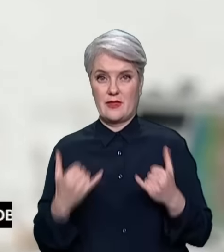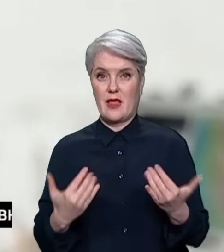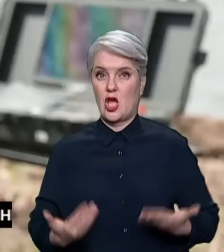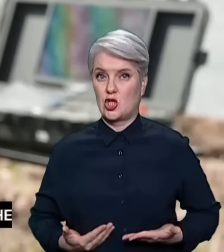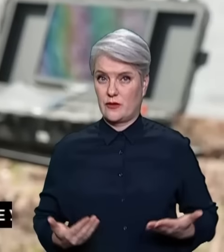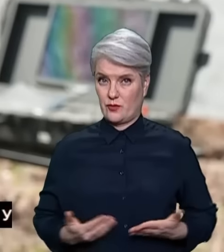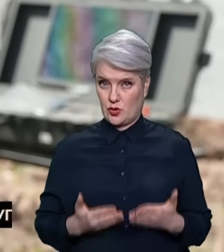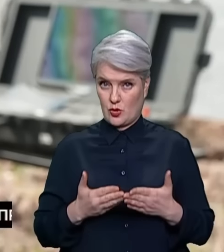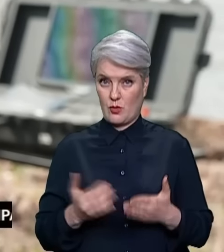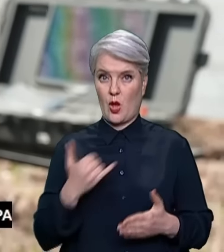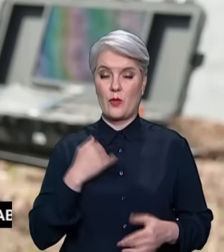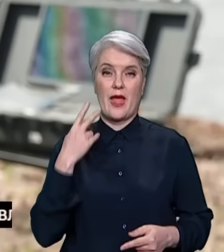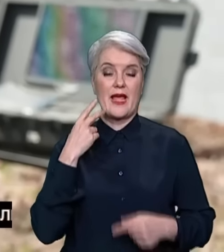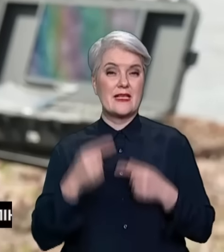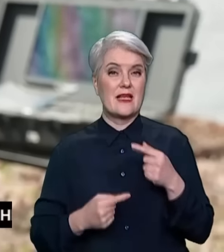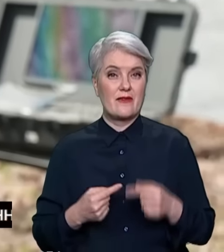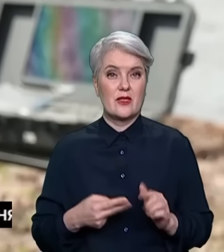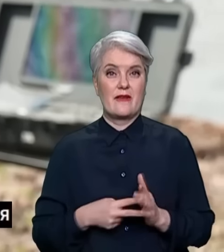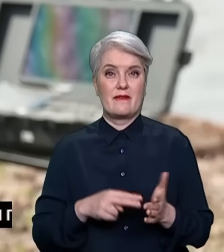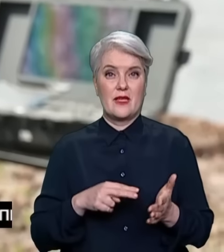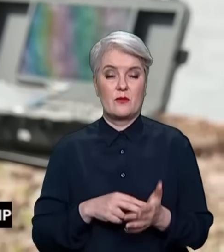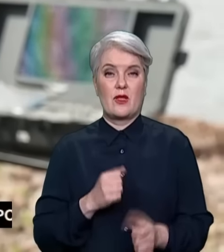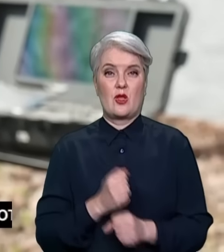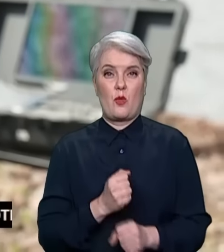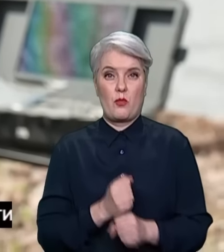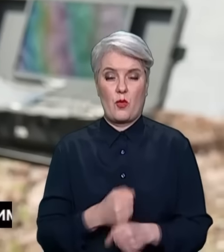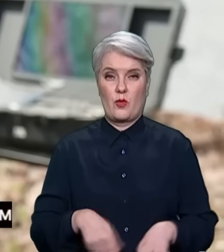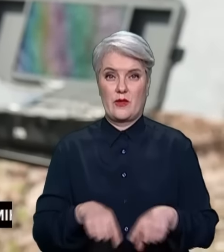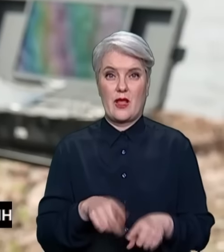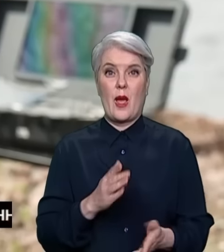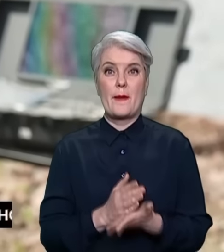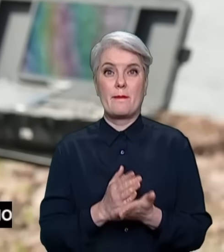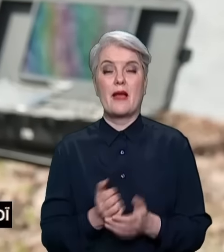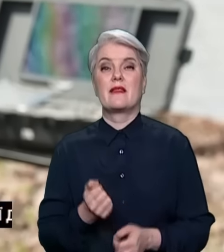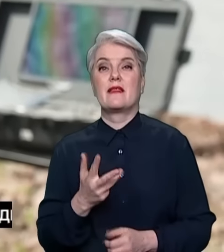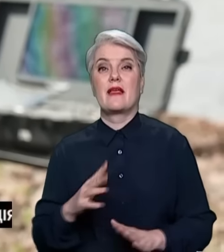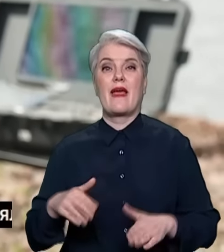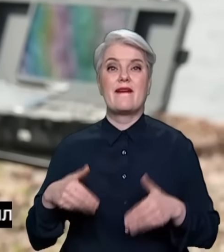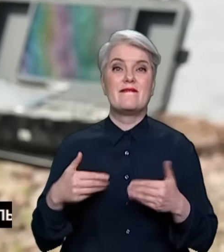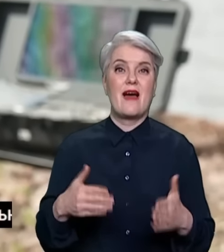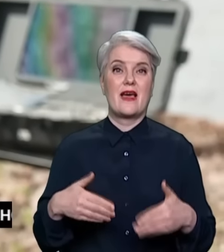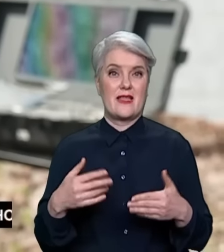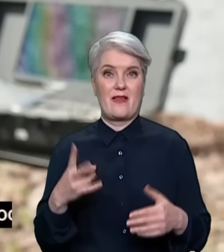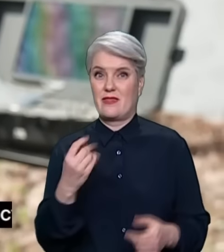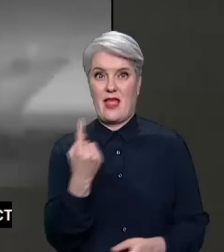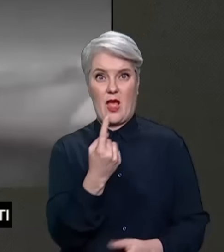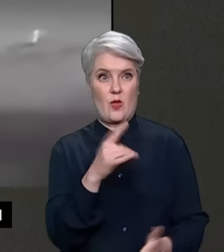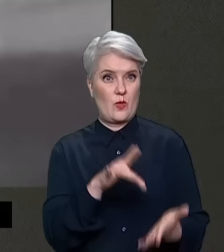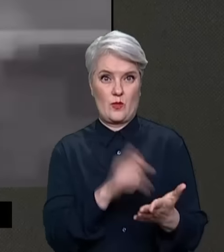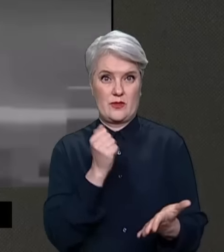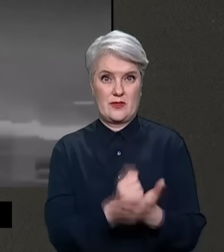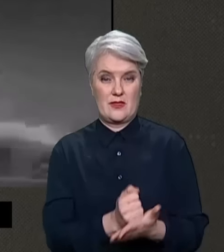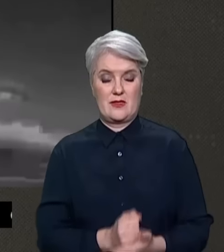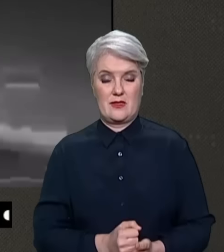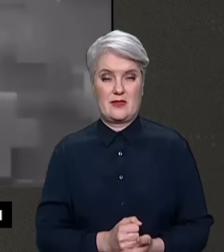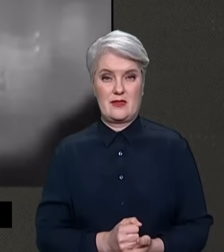живучості корабля. У нас завжди вибудовано роботу таким чином, щоб мати декілька варіантів для ураження, не одну ціль мати. У